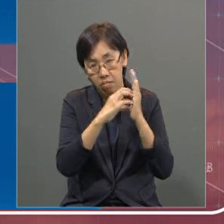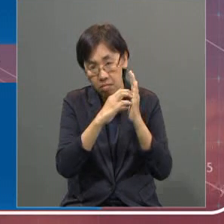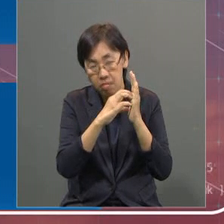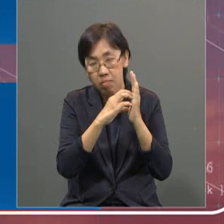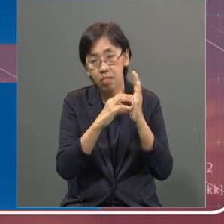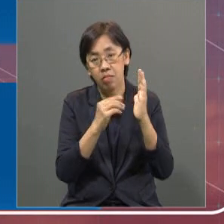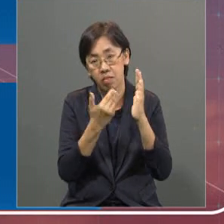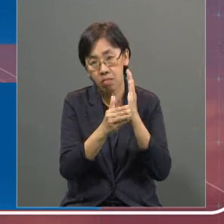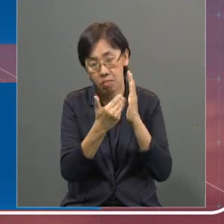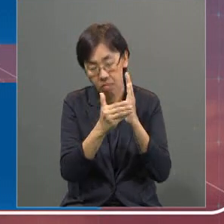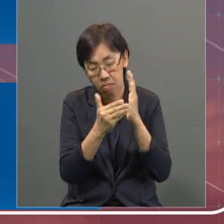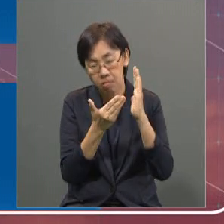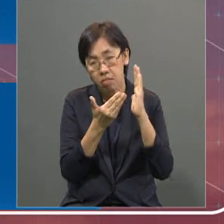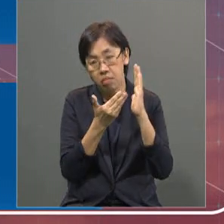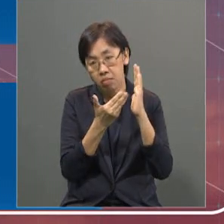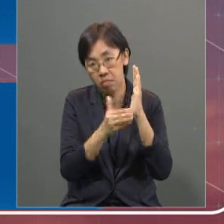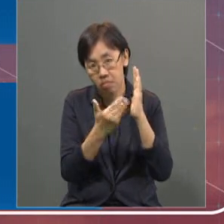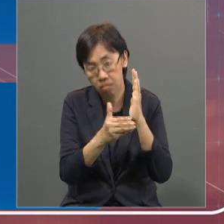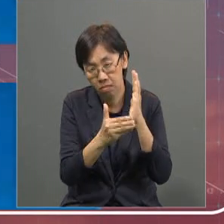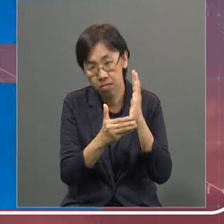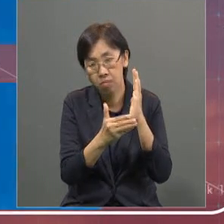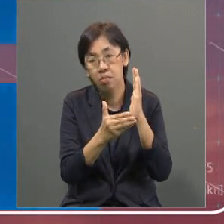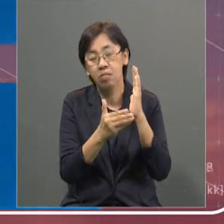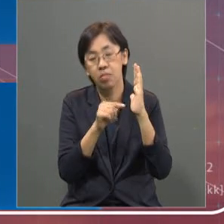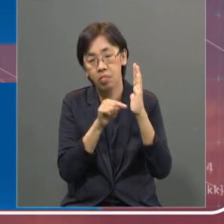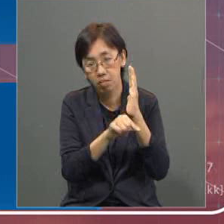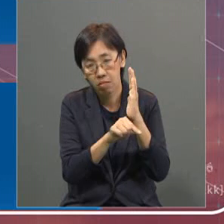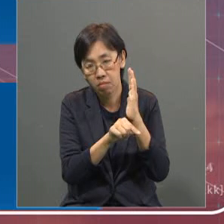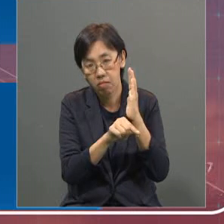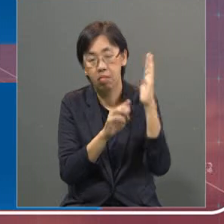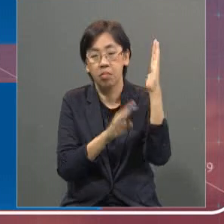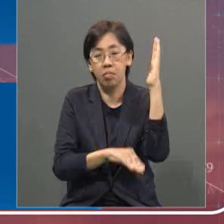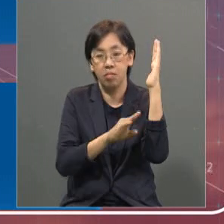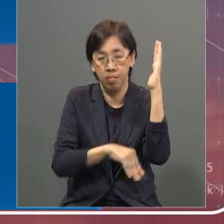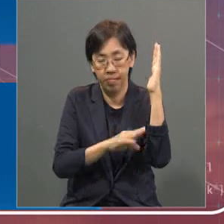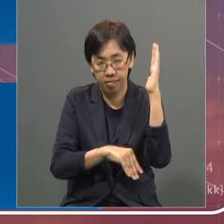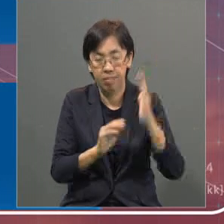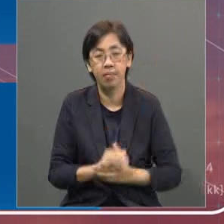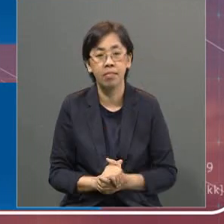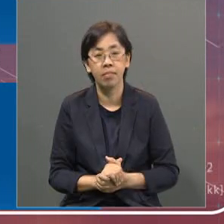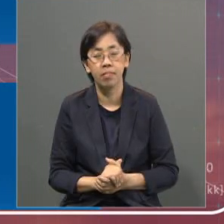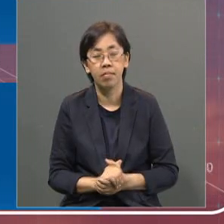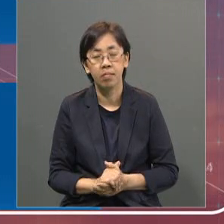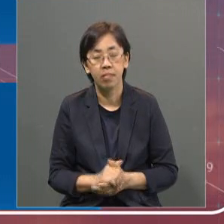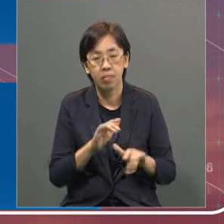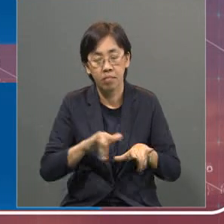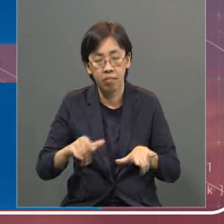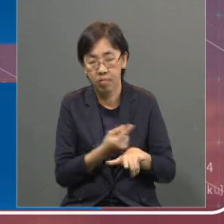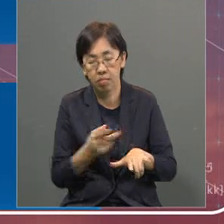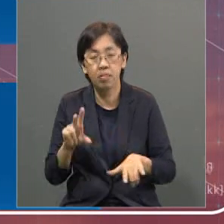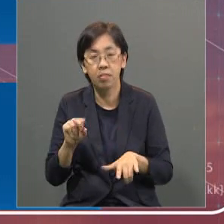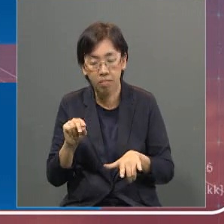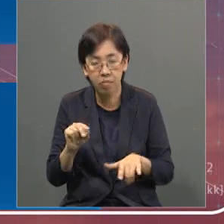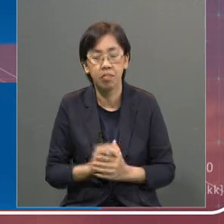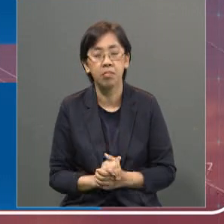ภาคตะวันออกเฉียงเหนือตอนบนภาคตะวันออกเฉียงเหนือตอนล่างภาคตะวันออกและภาคใต้ใช้อากาศยานรวมทั้งสิ้น30ลำนะ